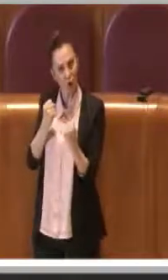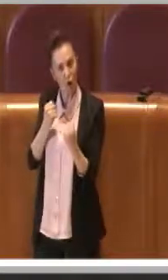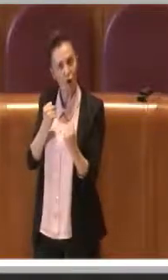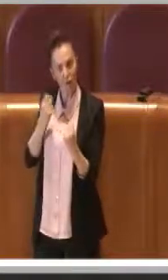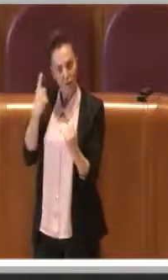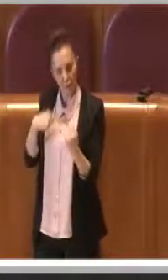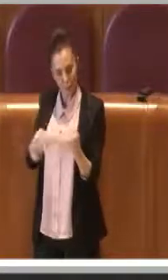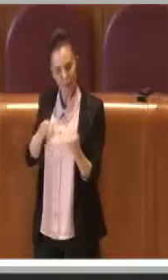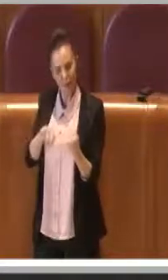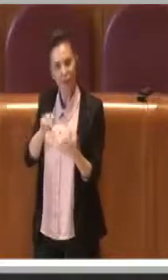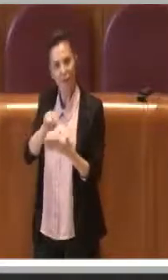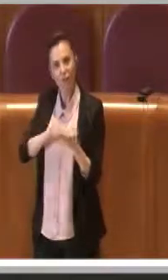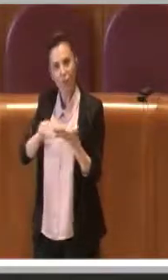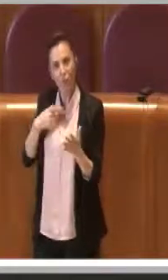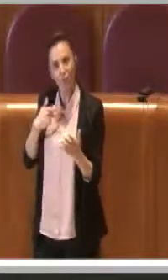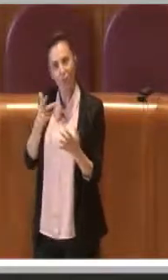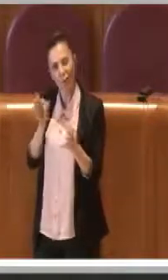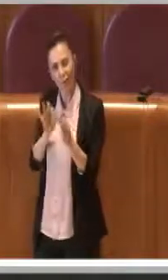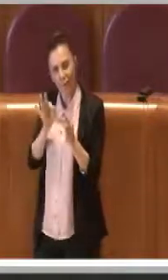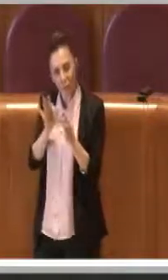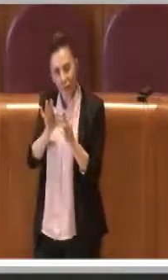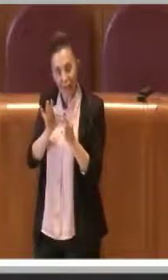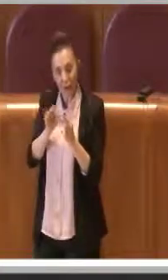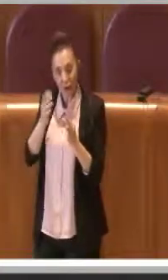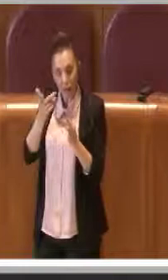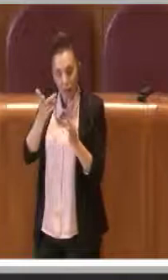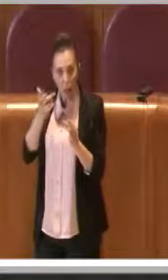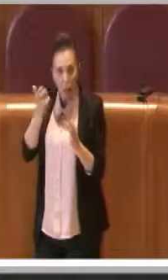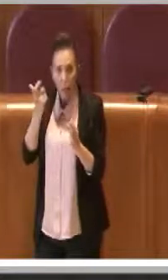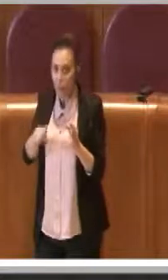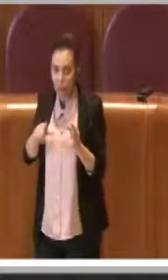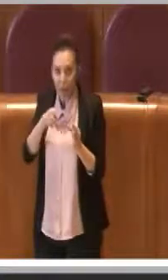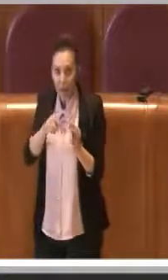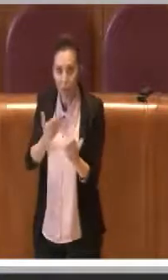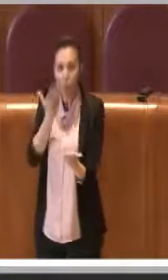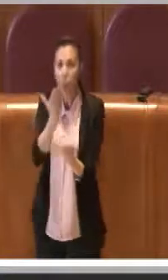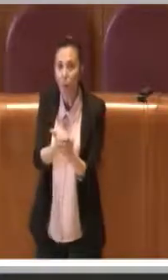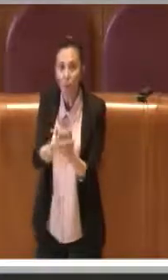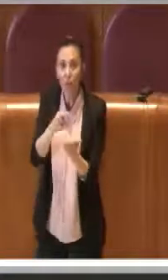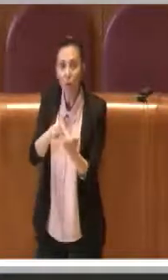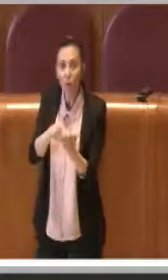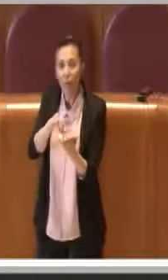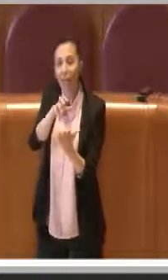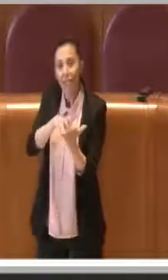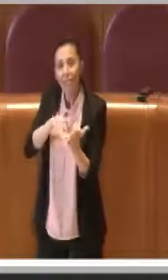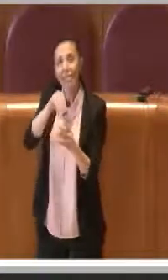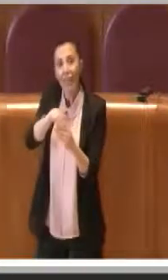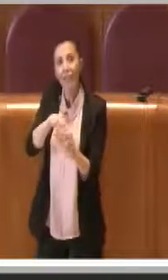favorevole, perché è modificato secondo quello che veramente dovrebbe dire la mozione. Grazie.